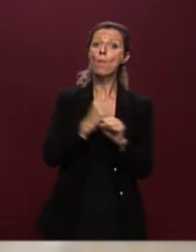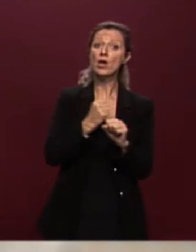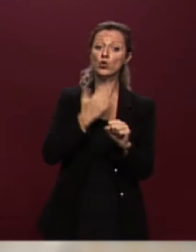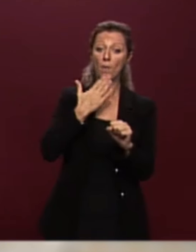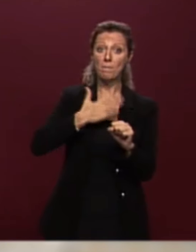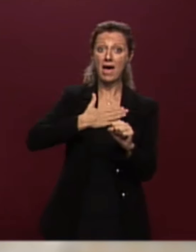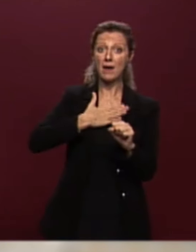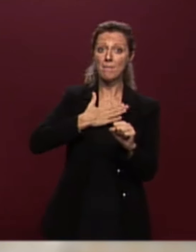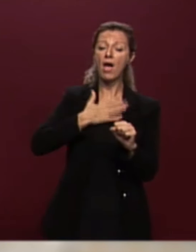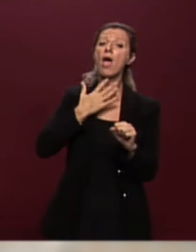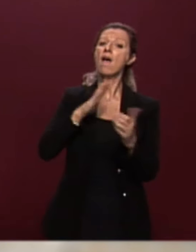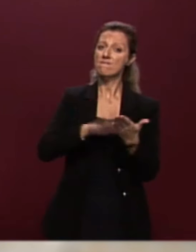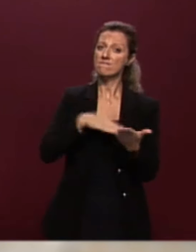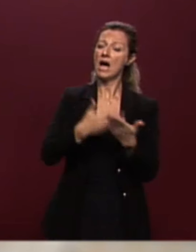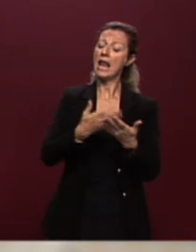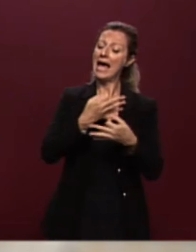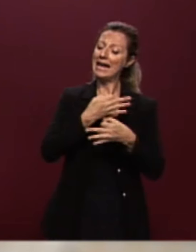rispettosa delle